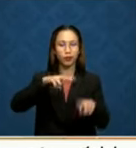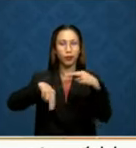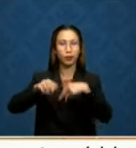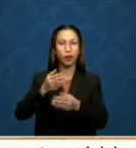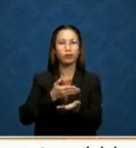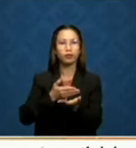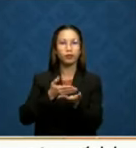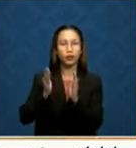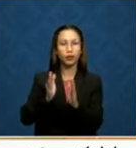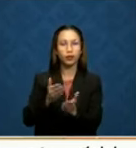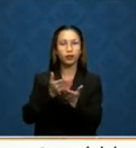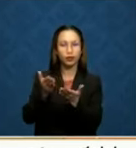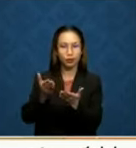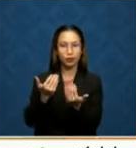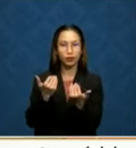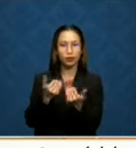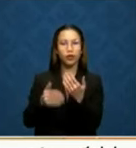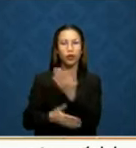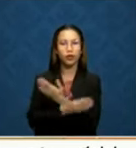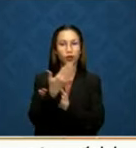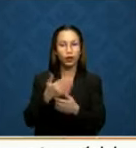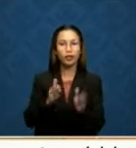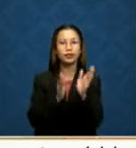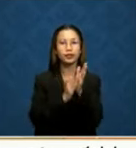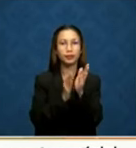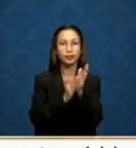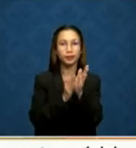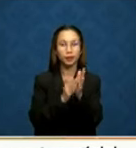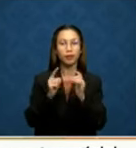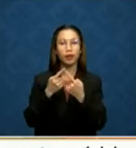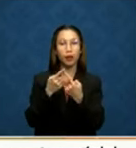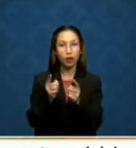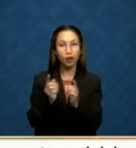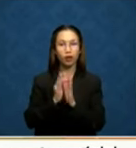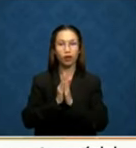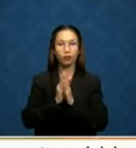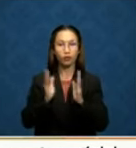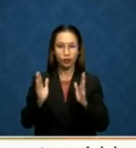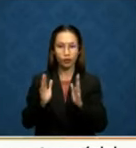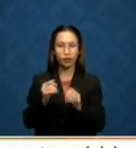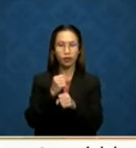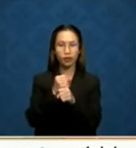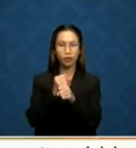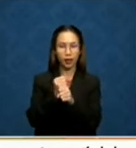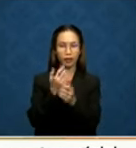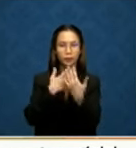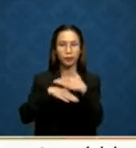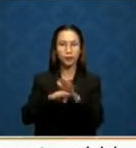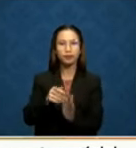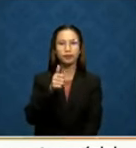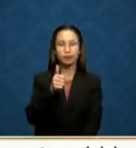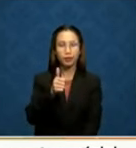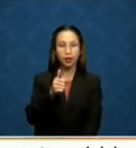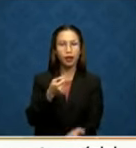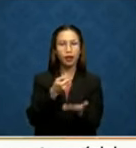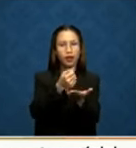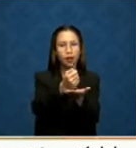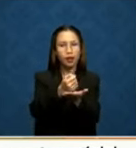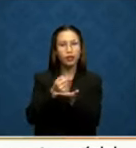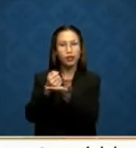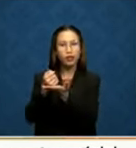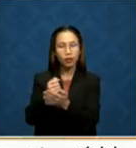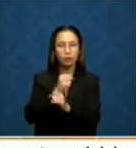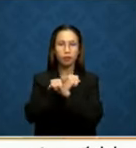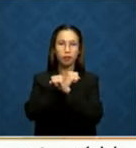คก็ต้ขอถือโอกาสนี้ในการที่ชื่นชมแล้วก็ขอบคุณในการทำงานเปอย่ดีนะคะทท่านได้ให้การช่วยเหลือ